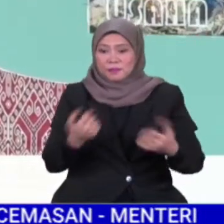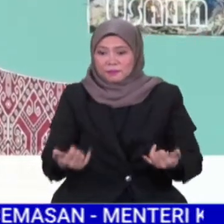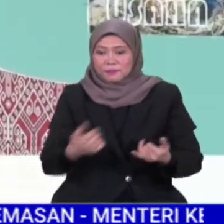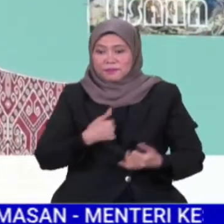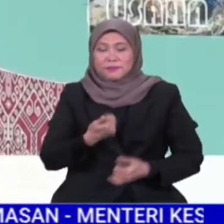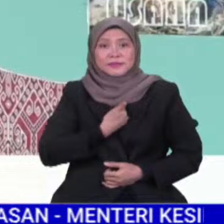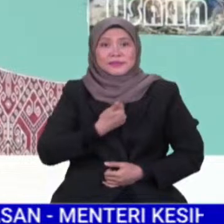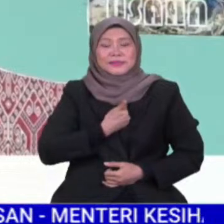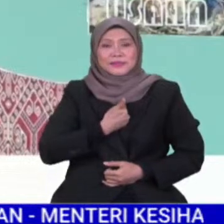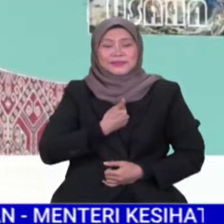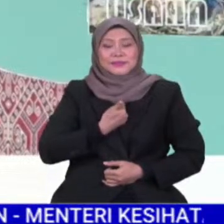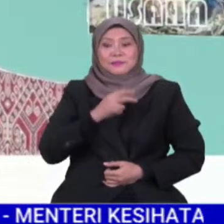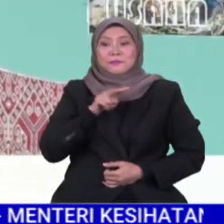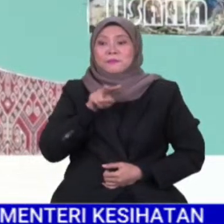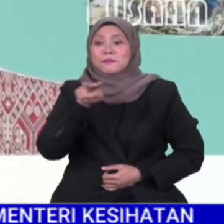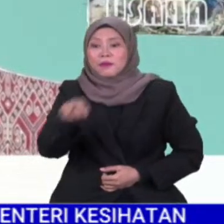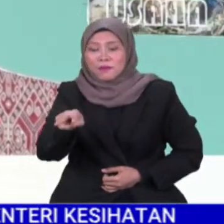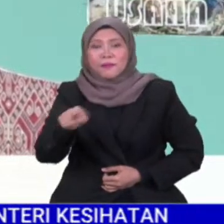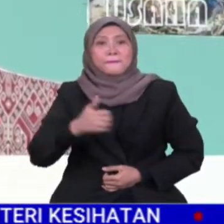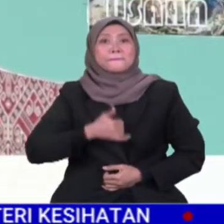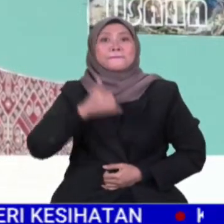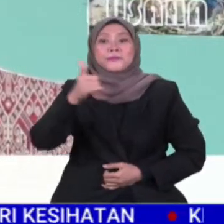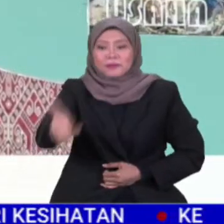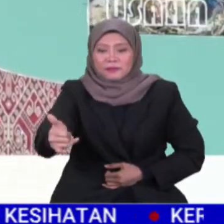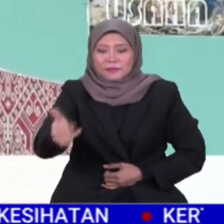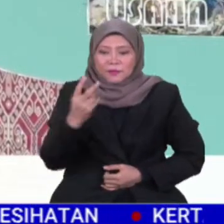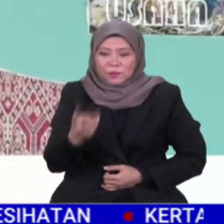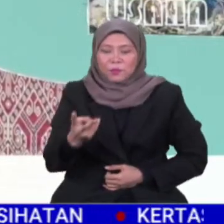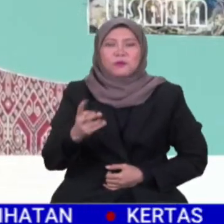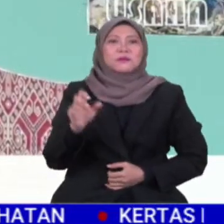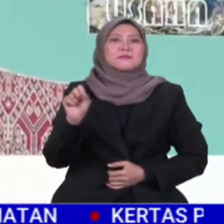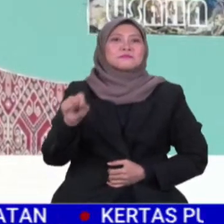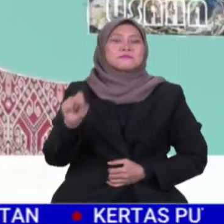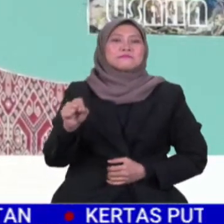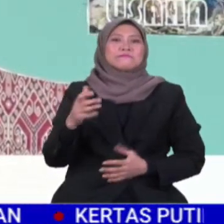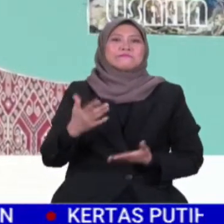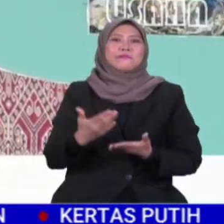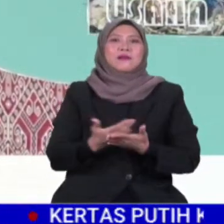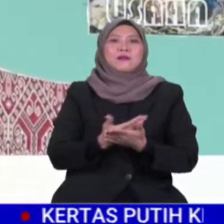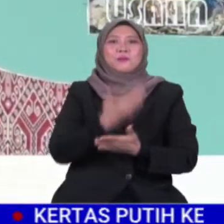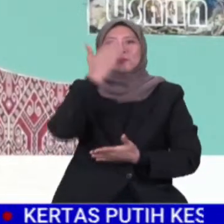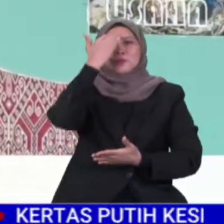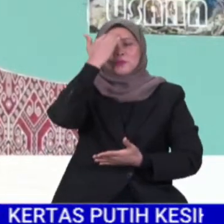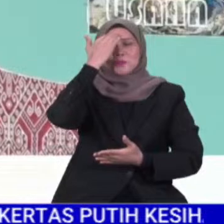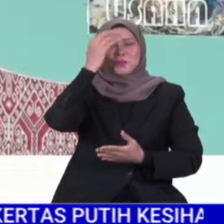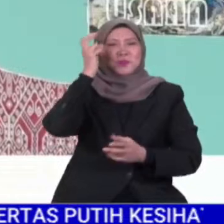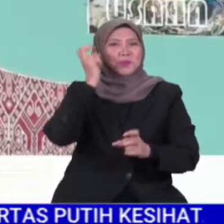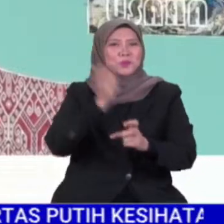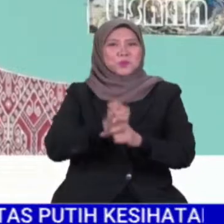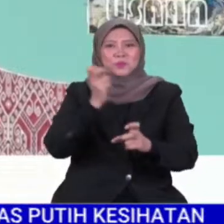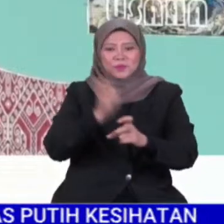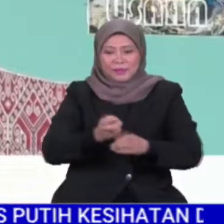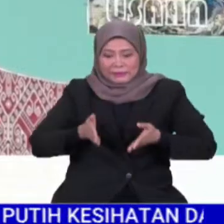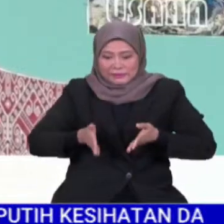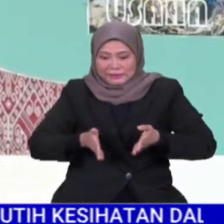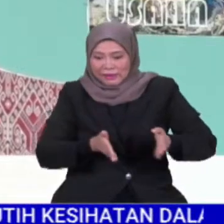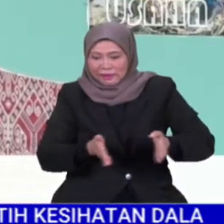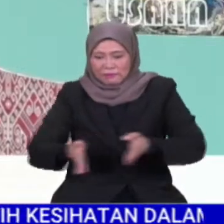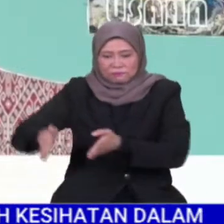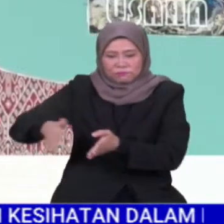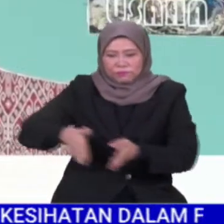saya sendiri dapat rasai kesusahan itu apabila mengharungi jalan yang bukan saja